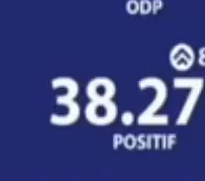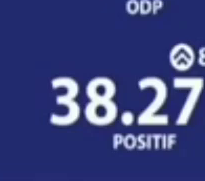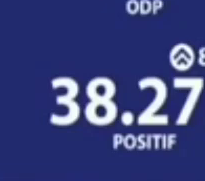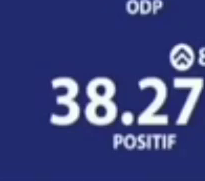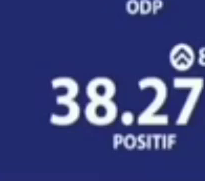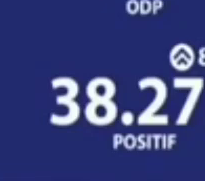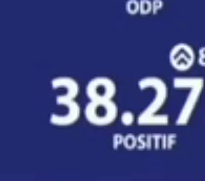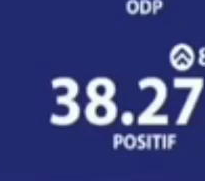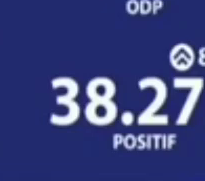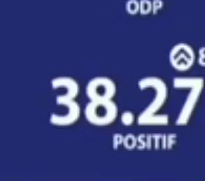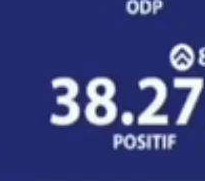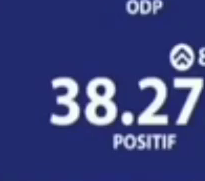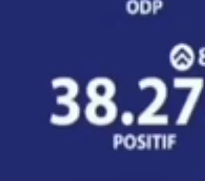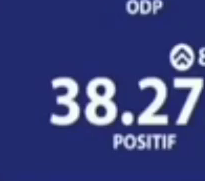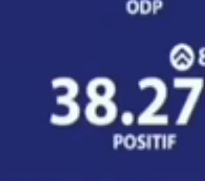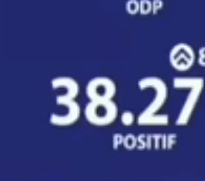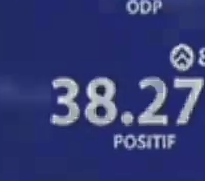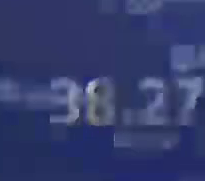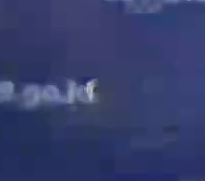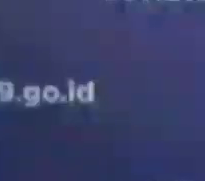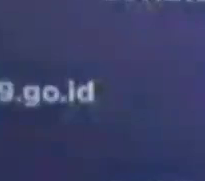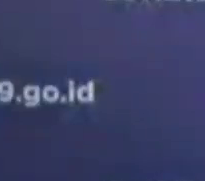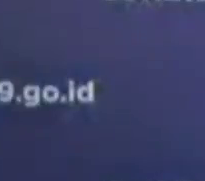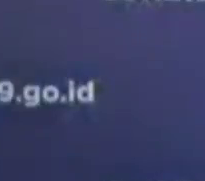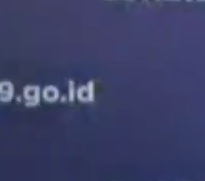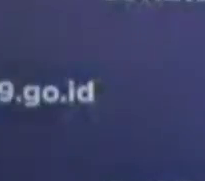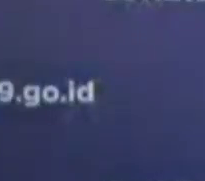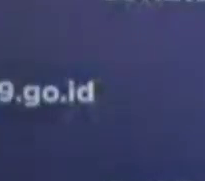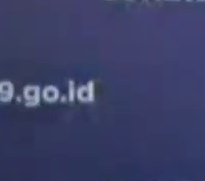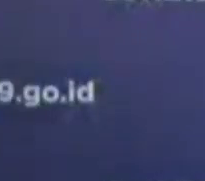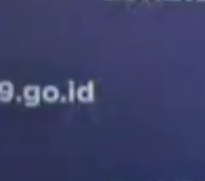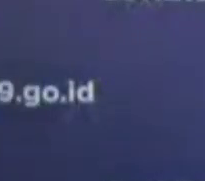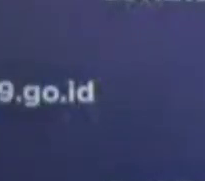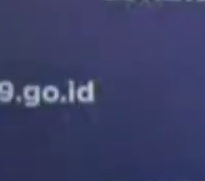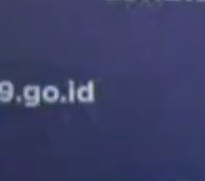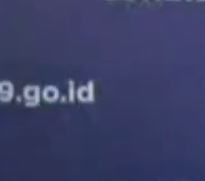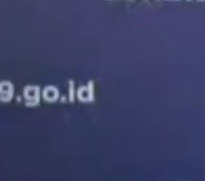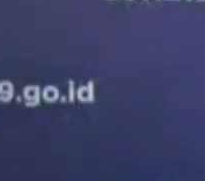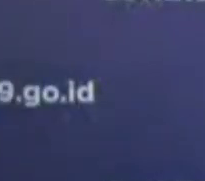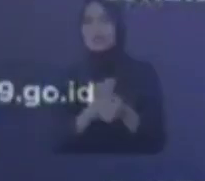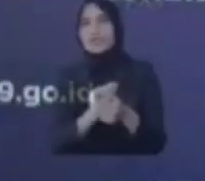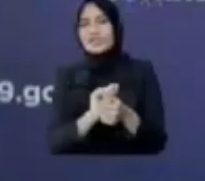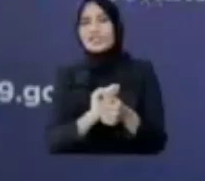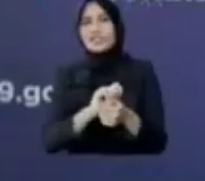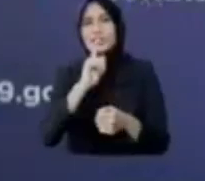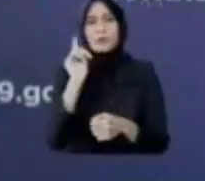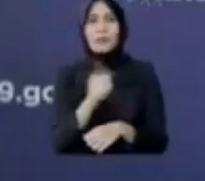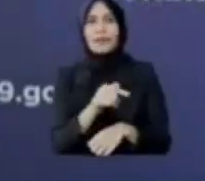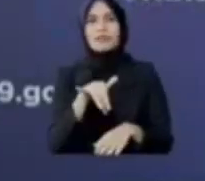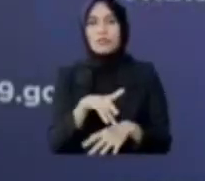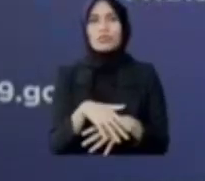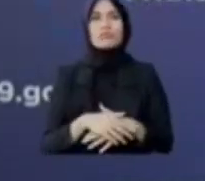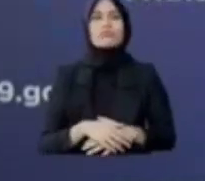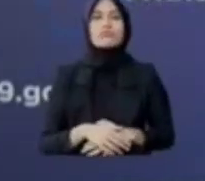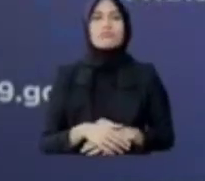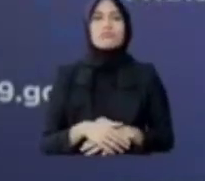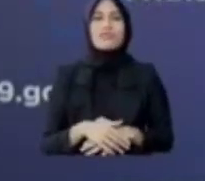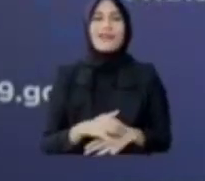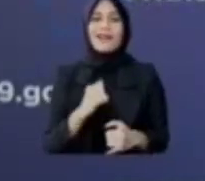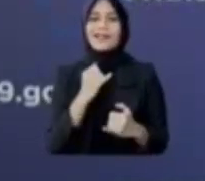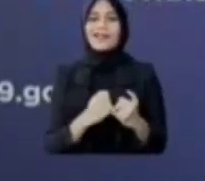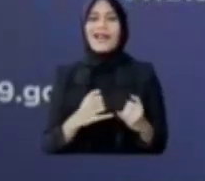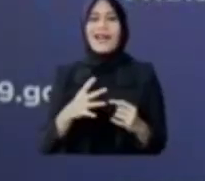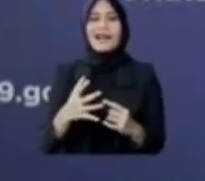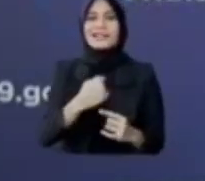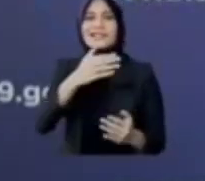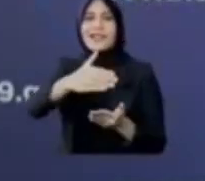dengan pemeriksaan, dengan testing, menggunakan PCR maupun dengan TCM, inilah yang kemudian memberikan gambaran